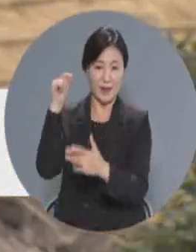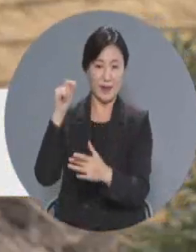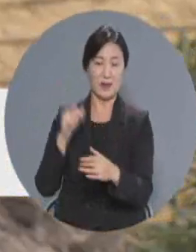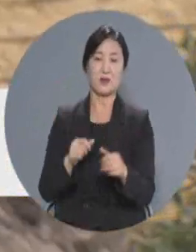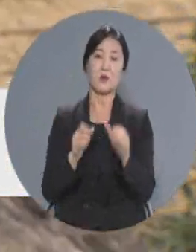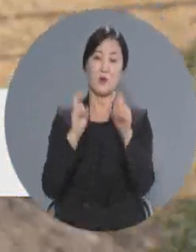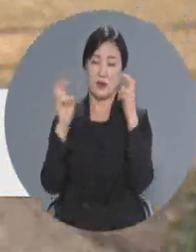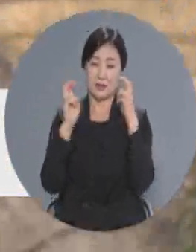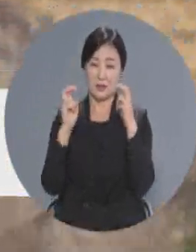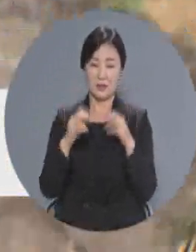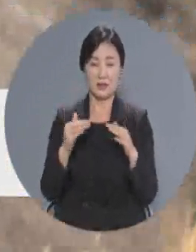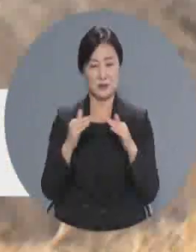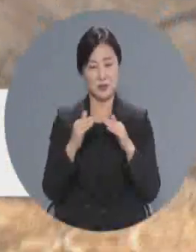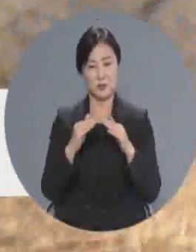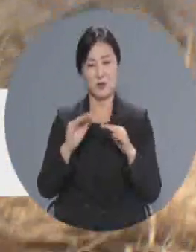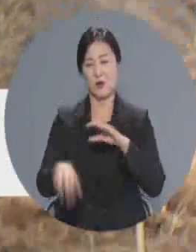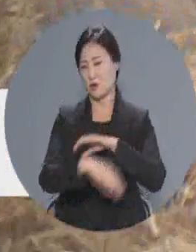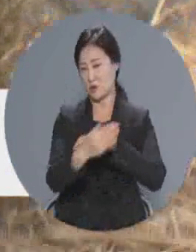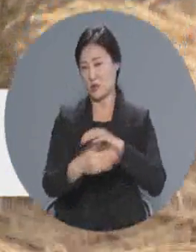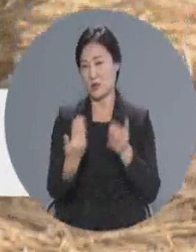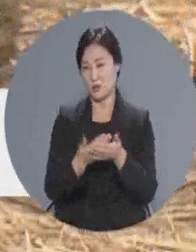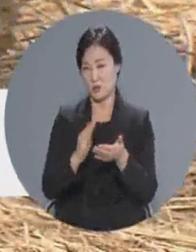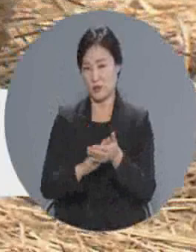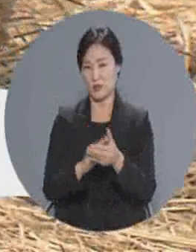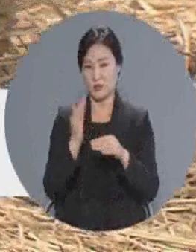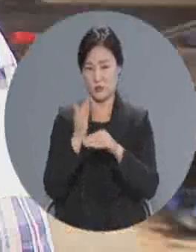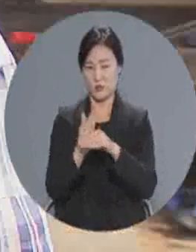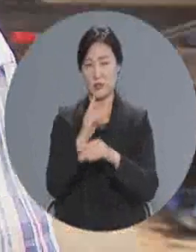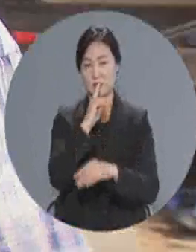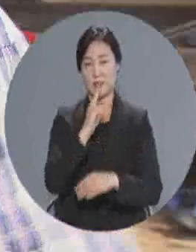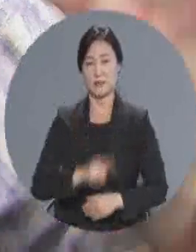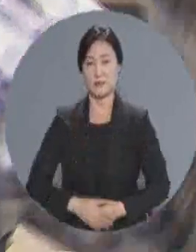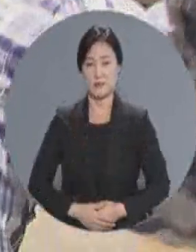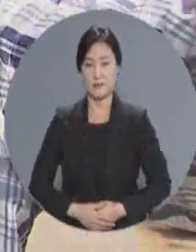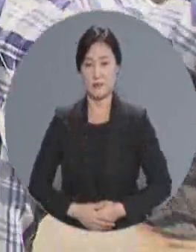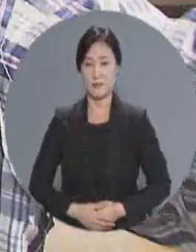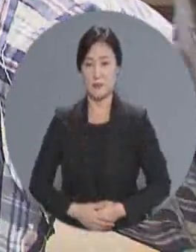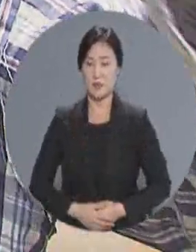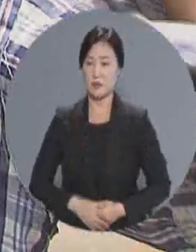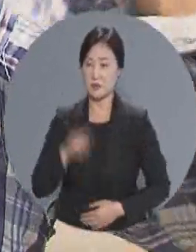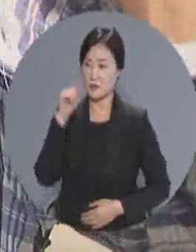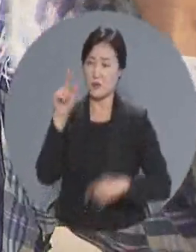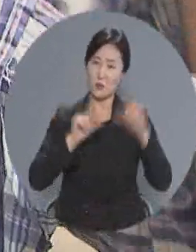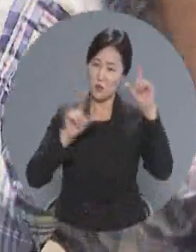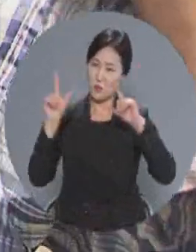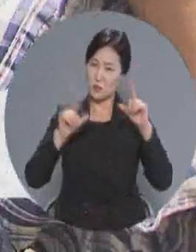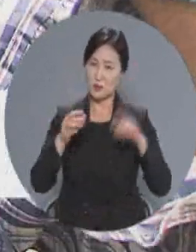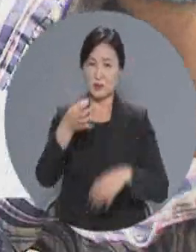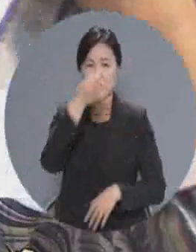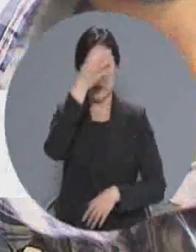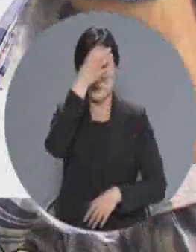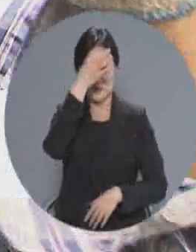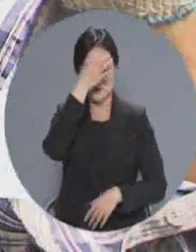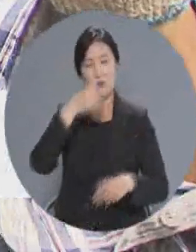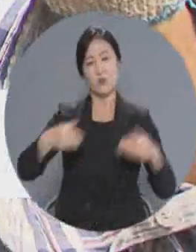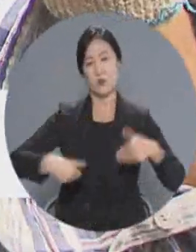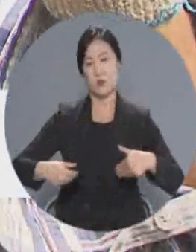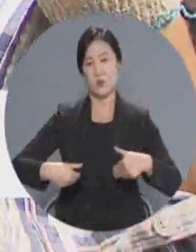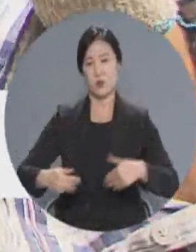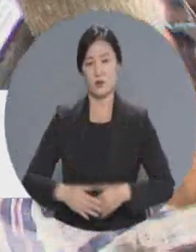건설업체가 지붕을 부실하게 수리했다고 주장하고 있습니다. 이런 집들은 기술이